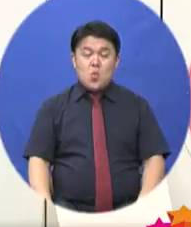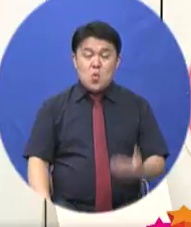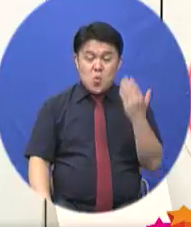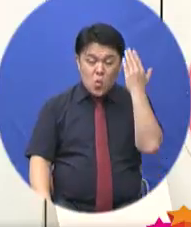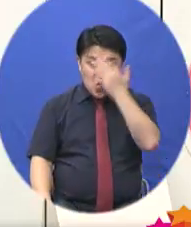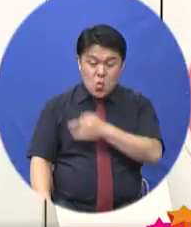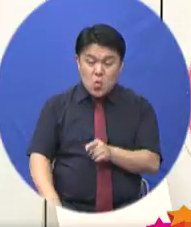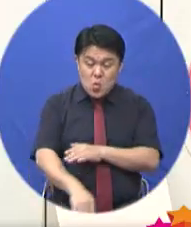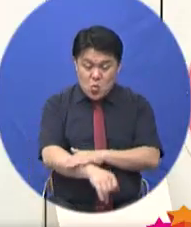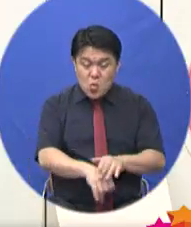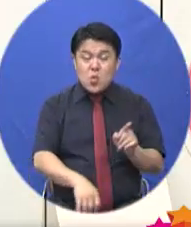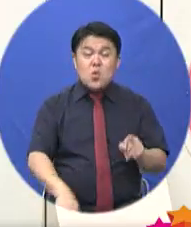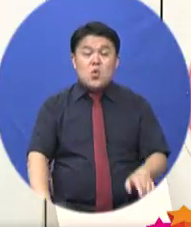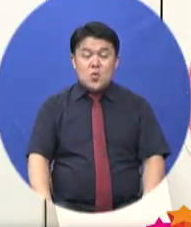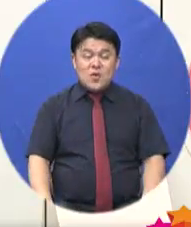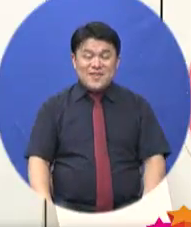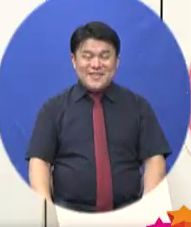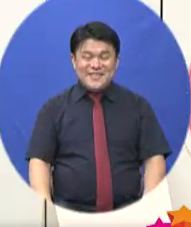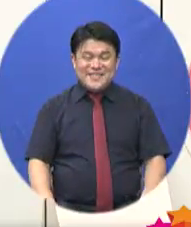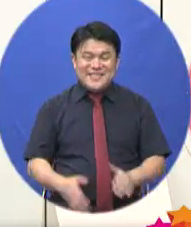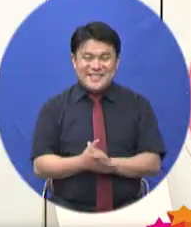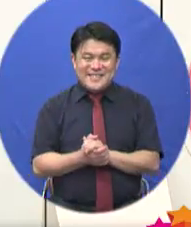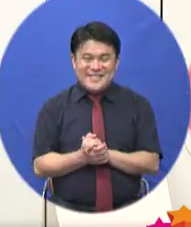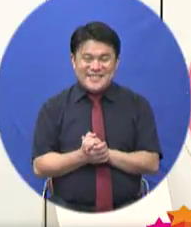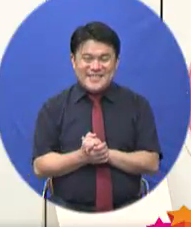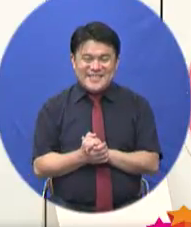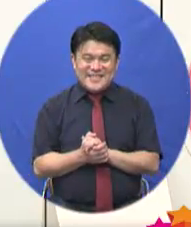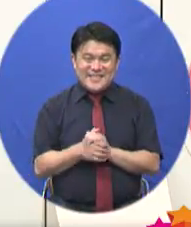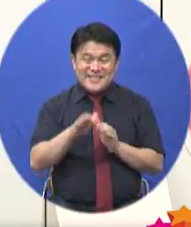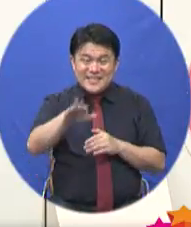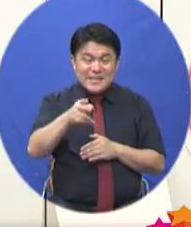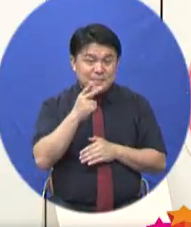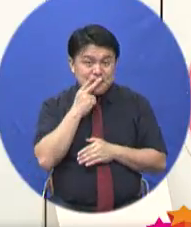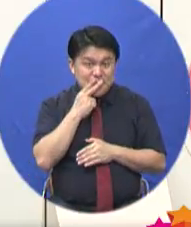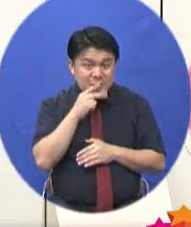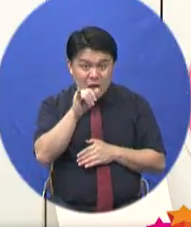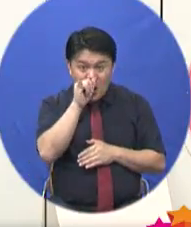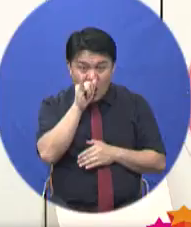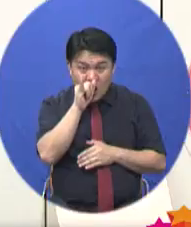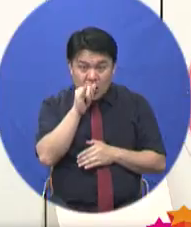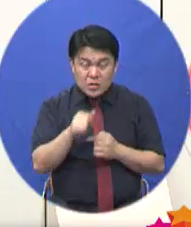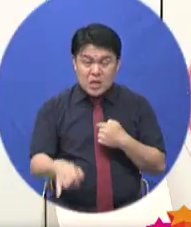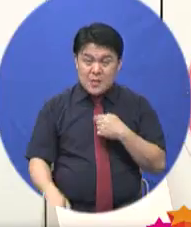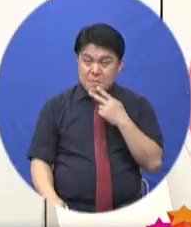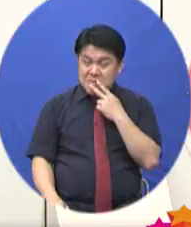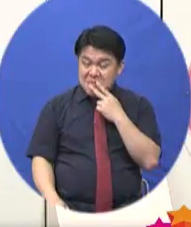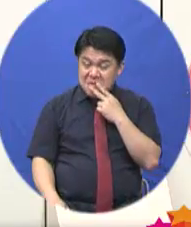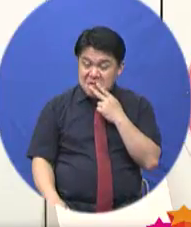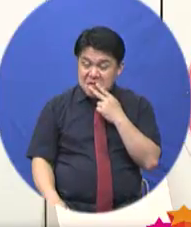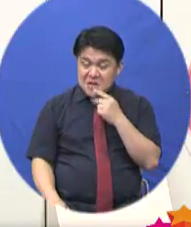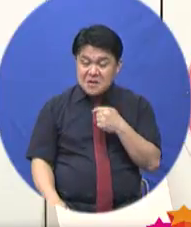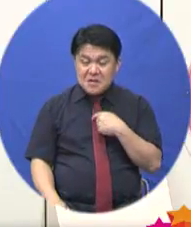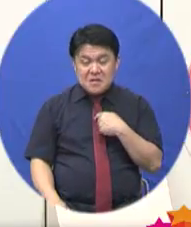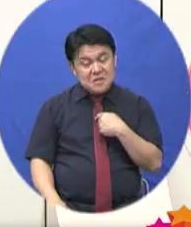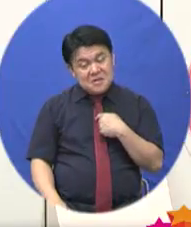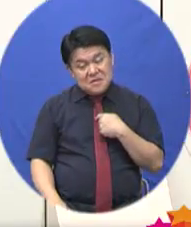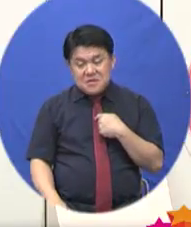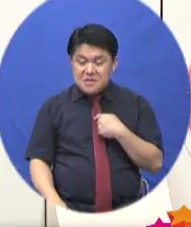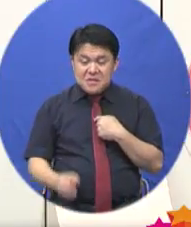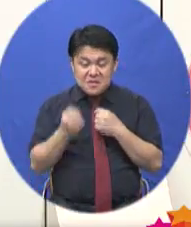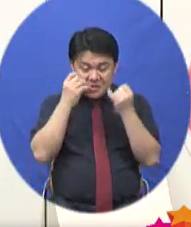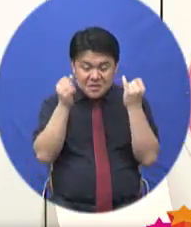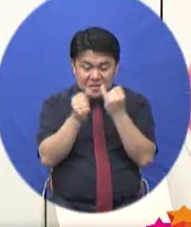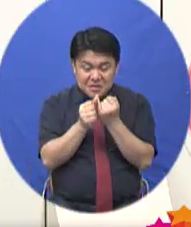깔끔하게 들릴 목소리인데 담배는 혹시 안 피시나요? 담배는 제가 그